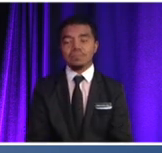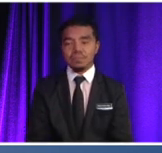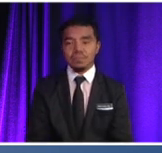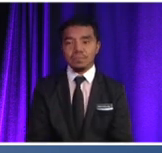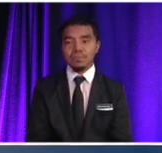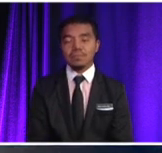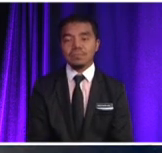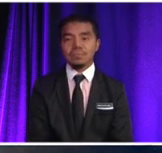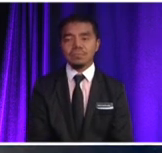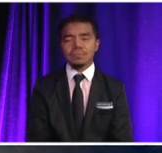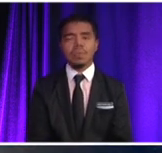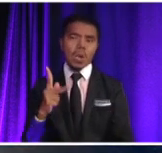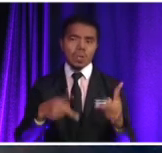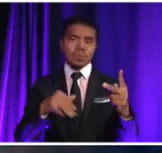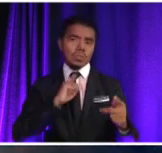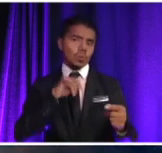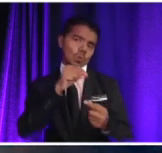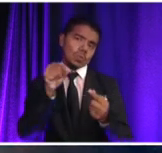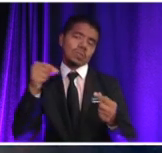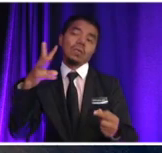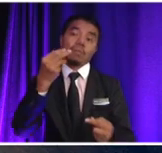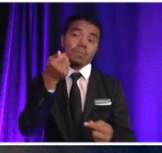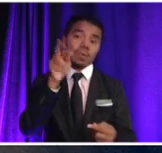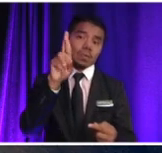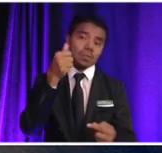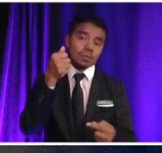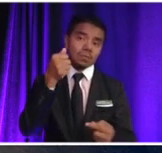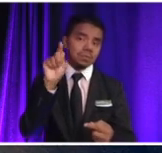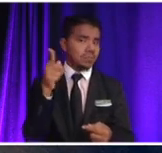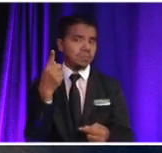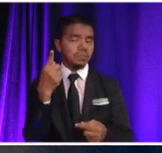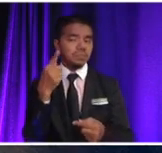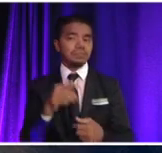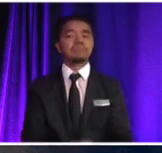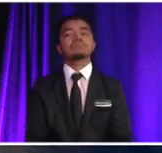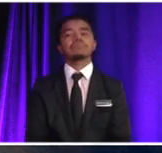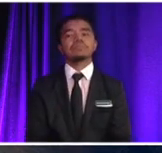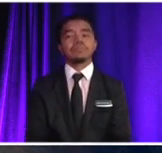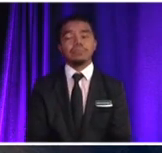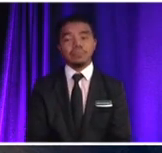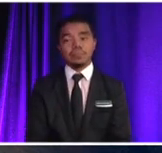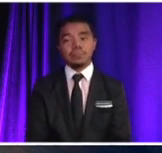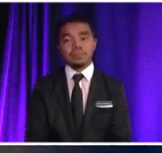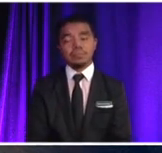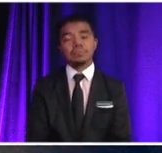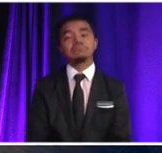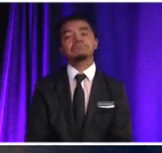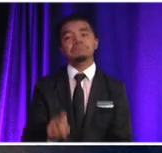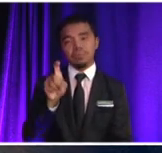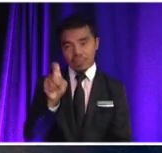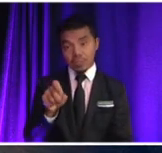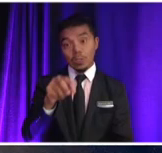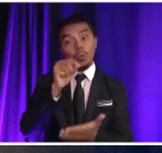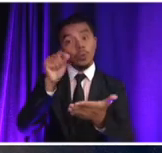amarah ataupun akbn saat ini keperluan solani ialah nama penuh nama penuh maka perlu bagi nama